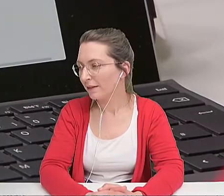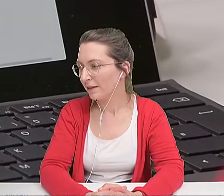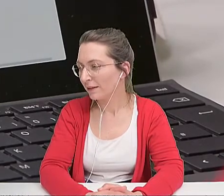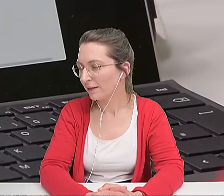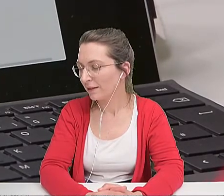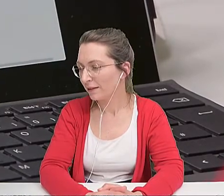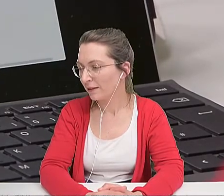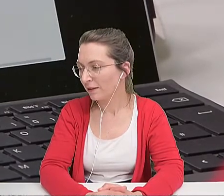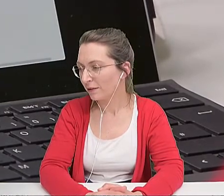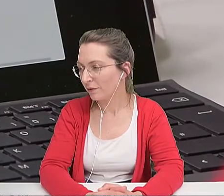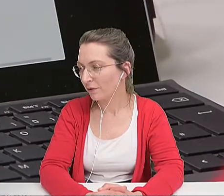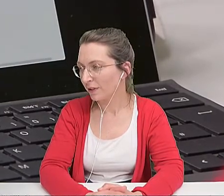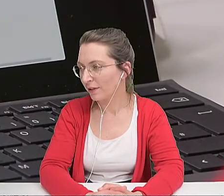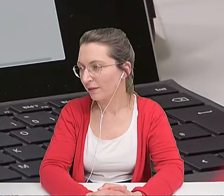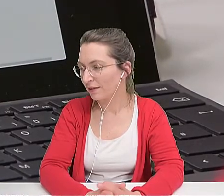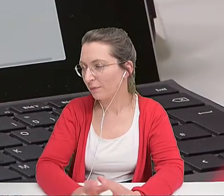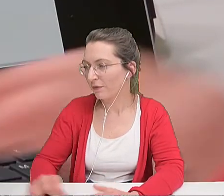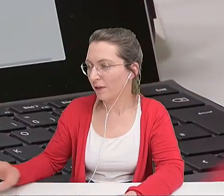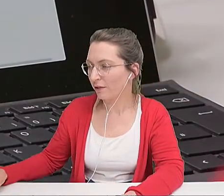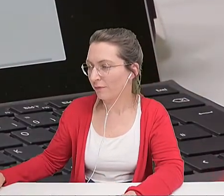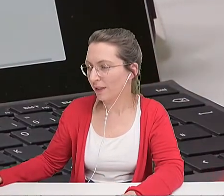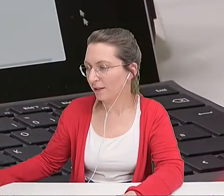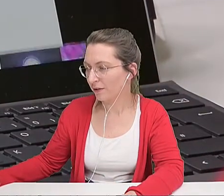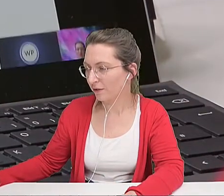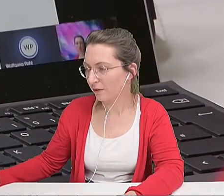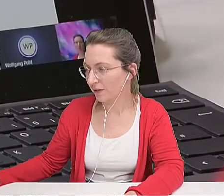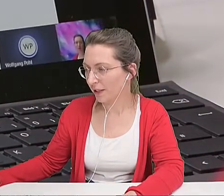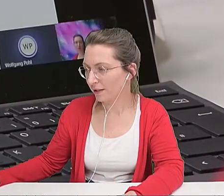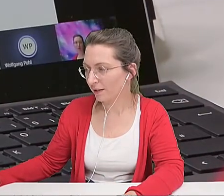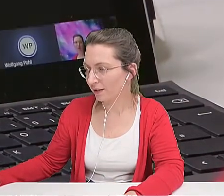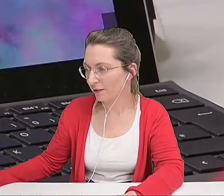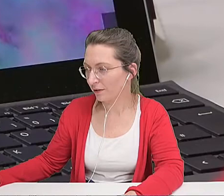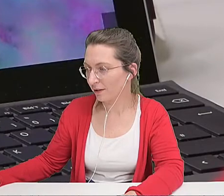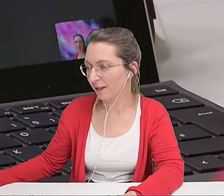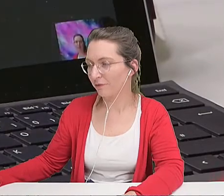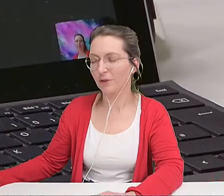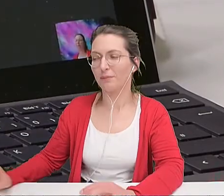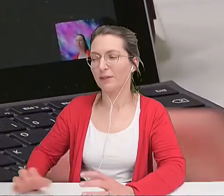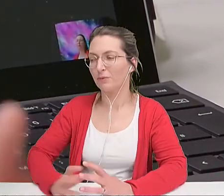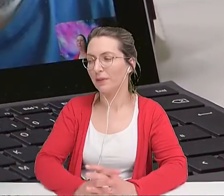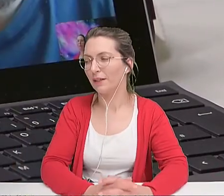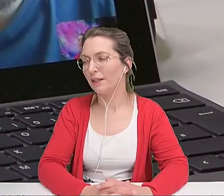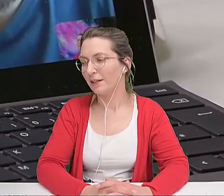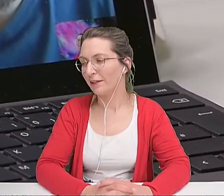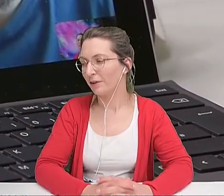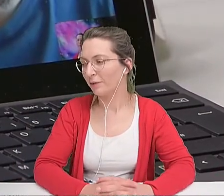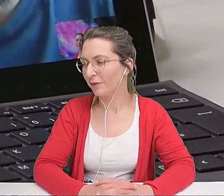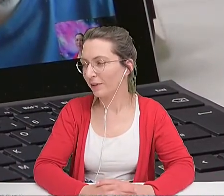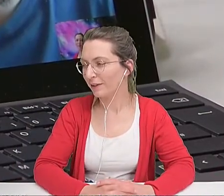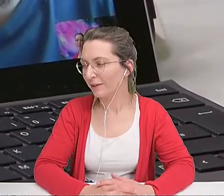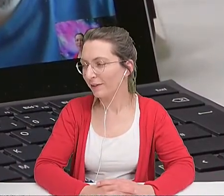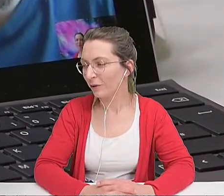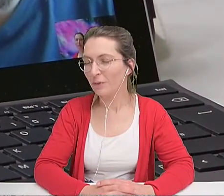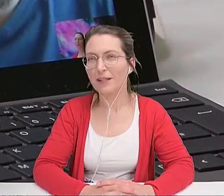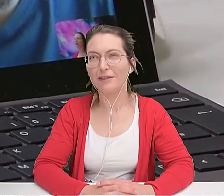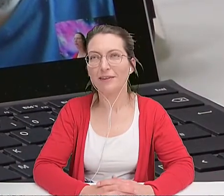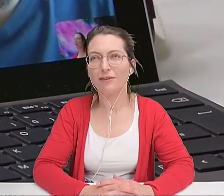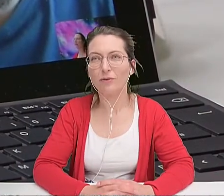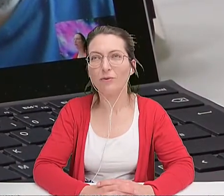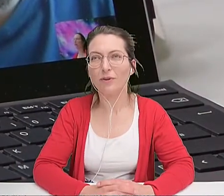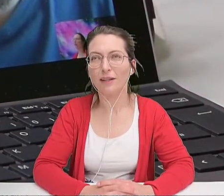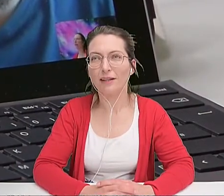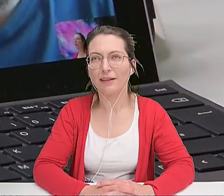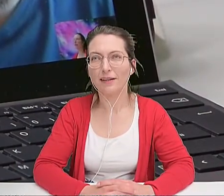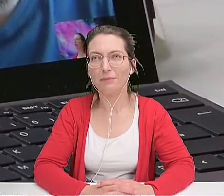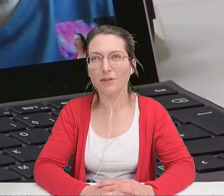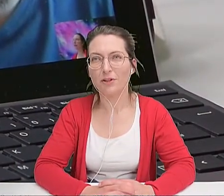rüber, Moment. Da musst du den Teams wieder aufmachen, sonst kann ich dich auch, ja, wunderbar, super. Genau. Ist okay, und Robert, jetzt kannst